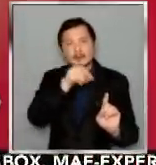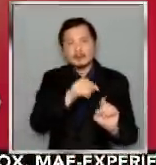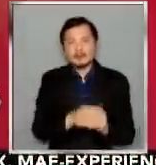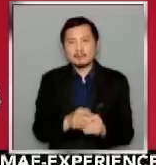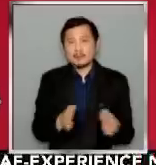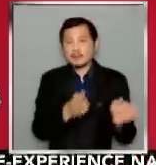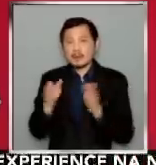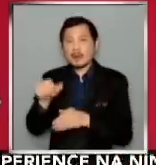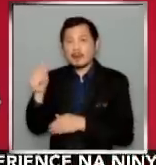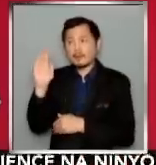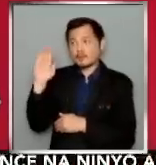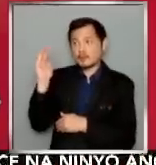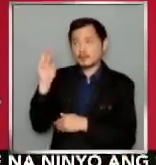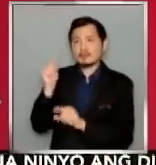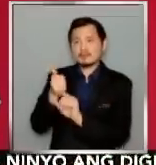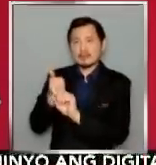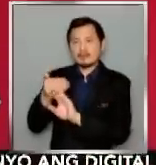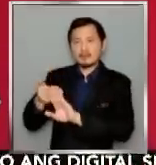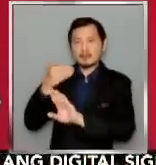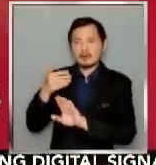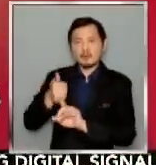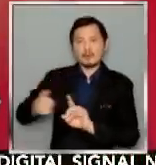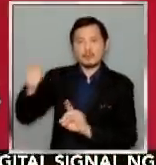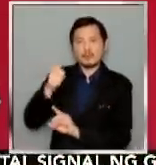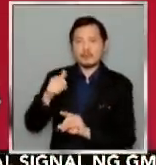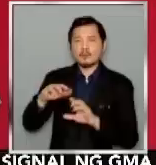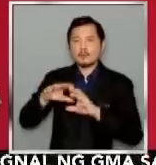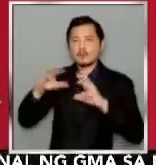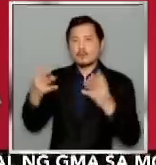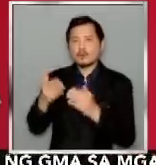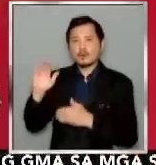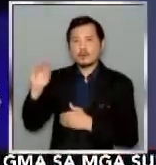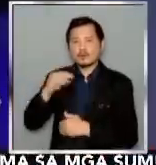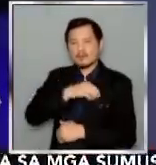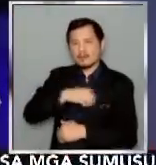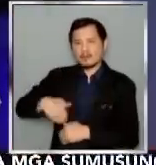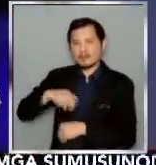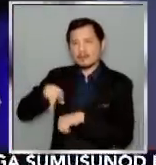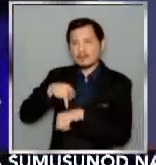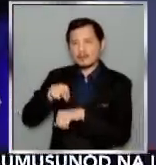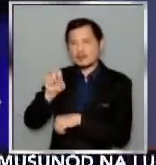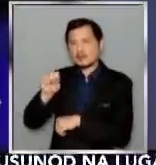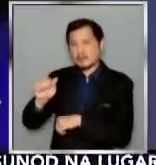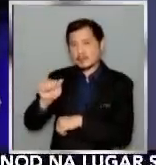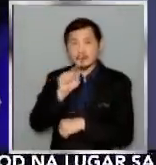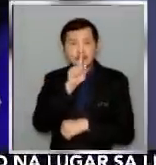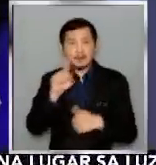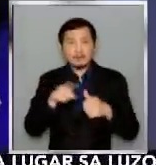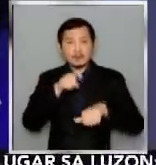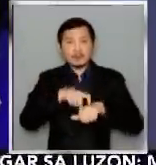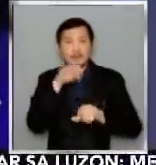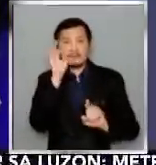Dati rin siyang nanalo bilang Miss World Philippines USA. Ito ang kauna-unahang pagkakataong dugong Pinoy ang itinanghal na Miss